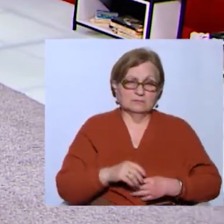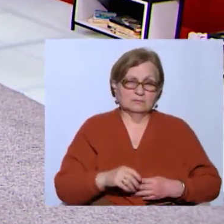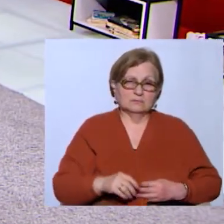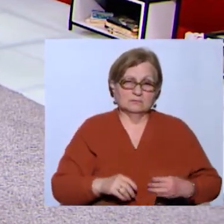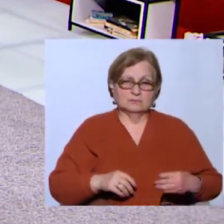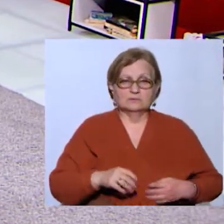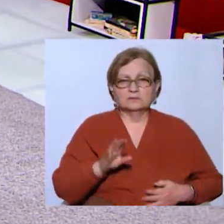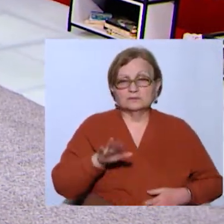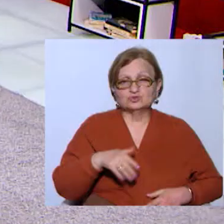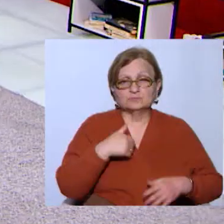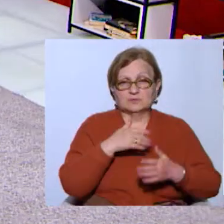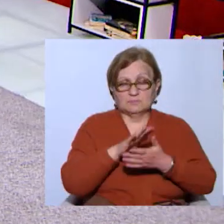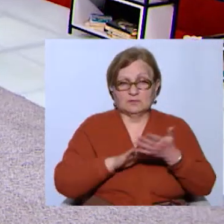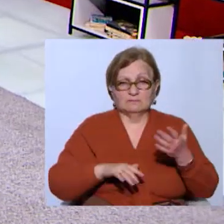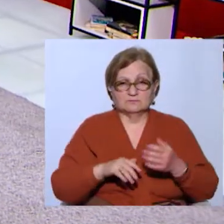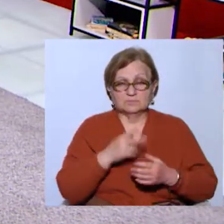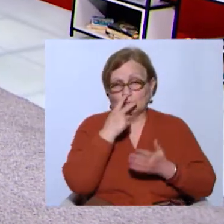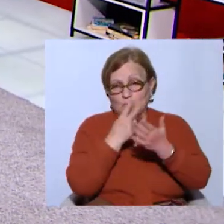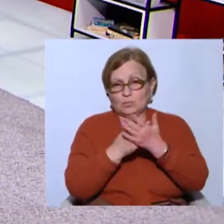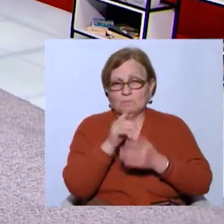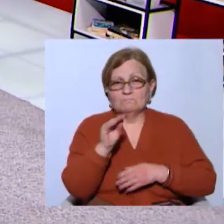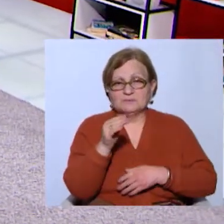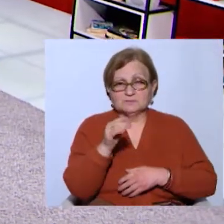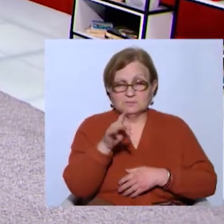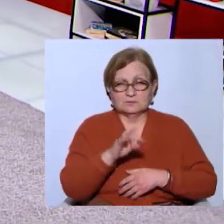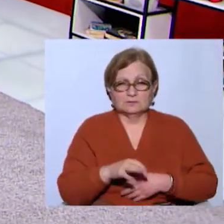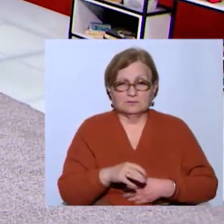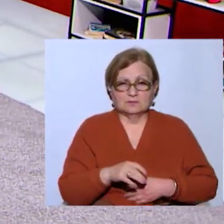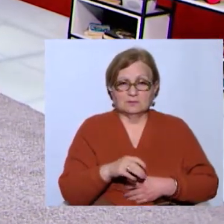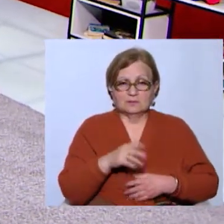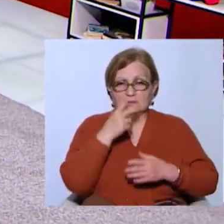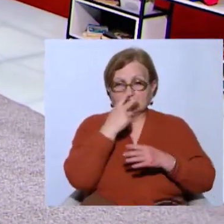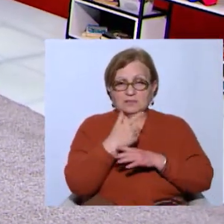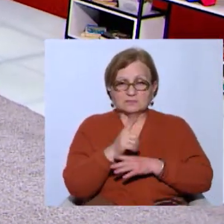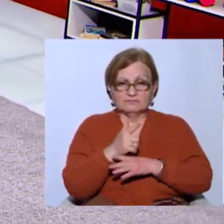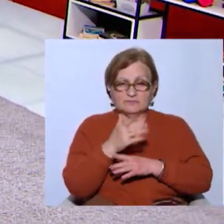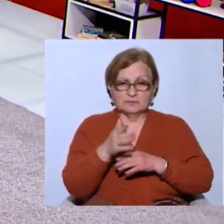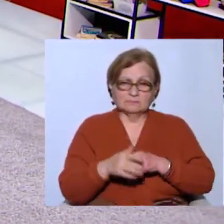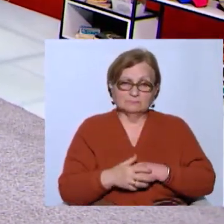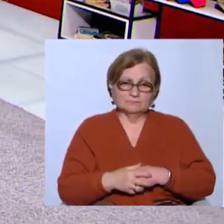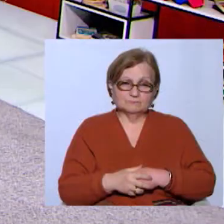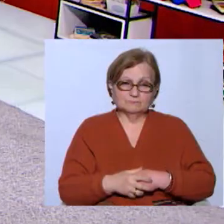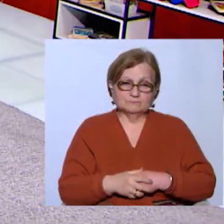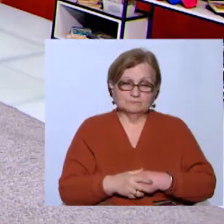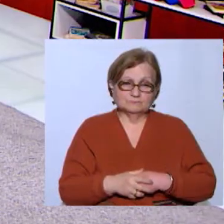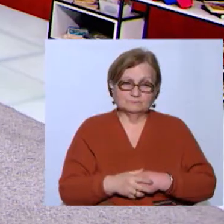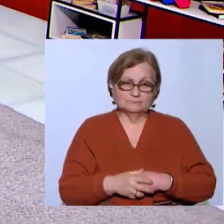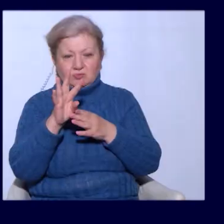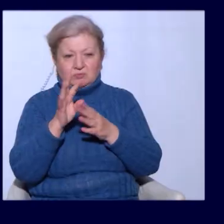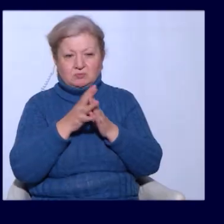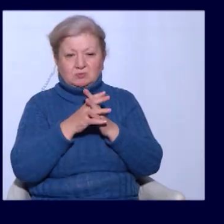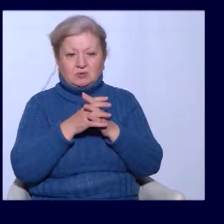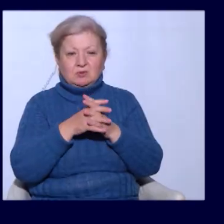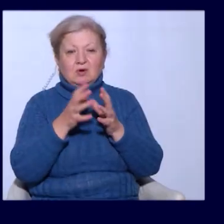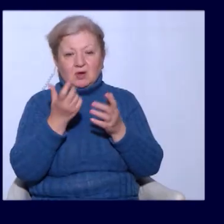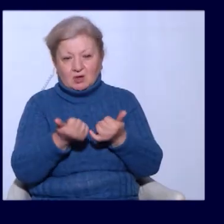მოვისმინოთ და შემდეგ გავაგრძელებ გაკვეთილს. აი ესე გავუშვებ ვიდეოს. აი რა არის რადიანი.